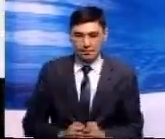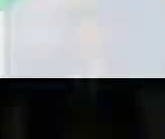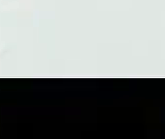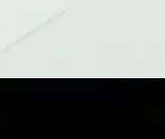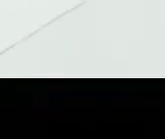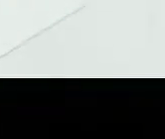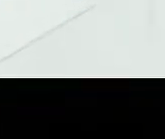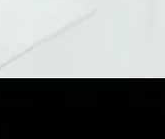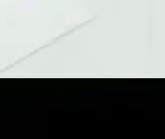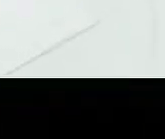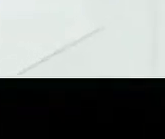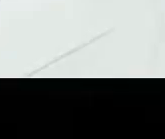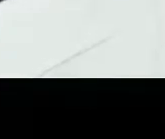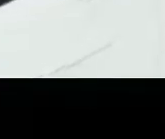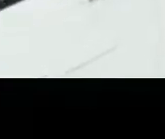замечательно.